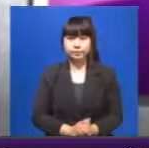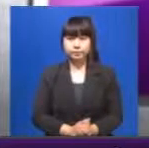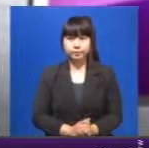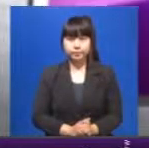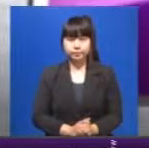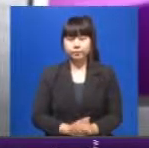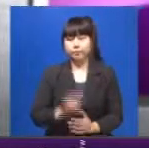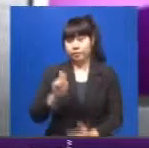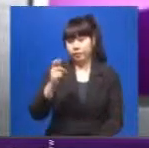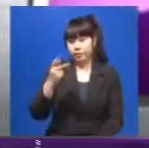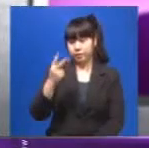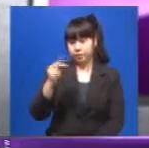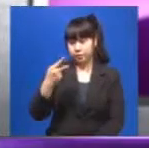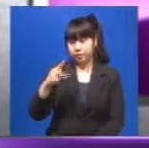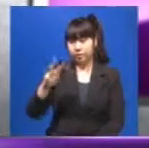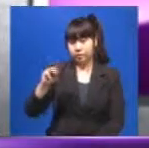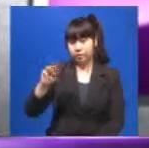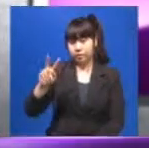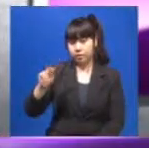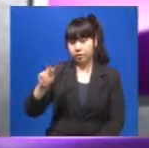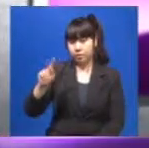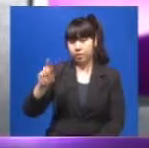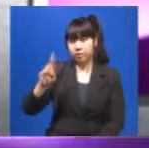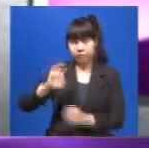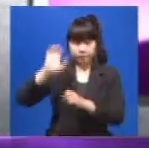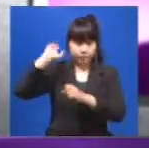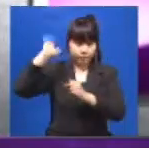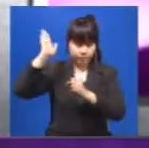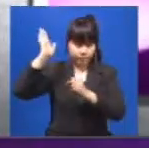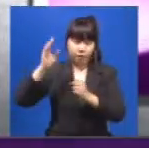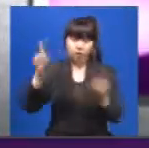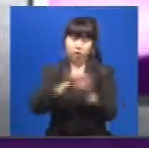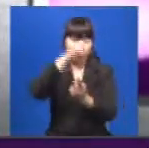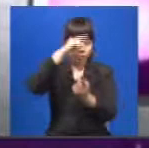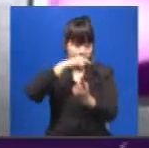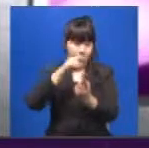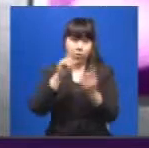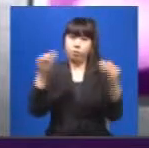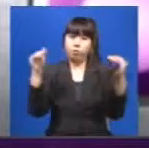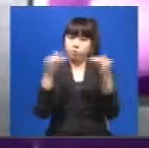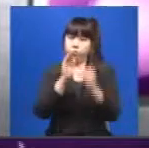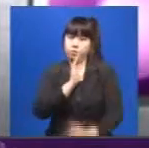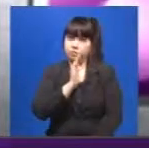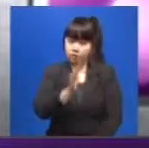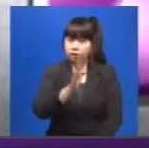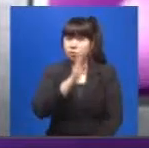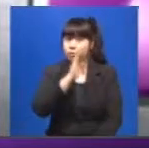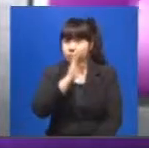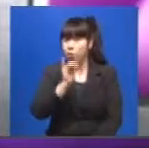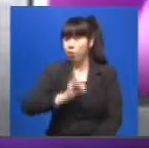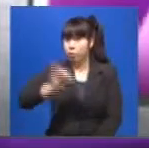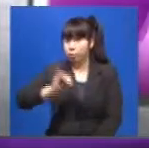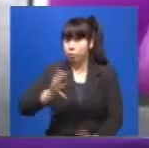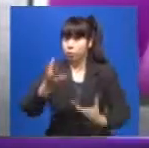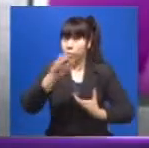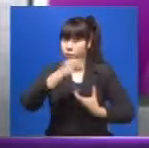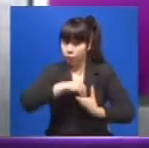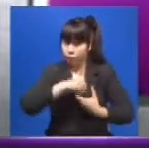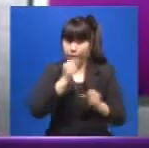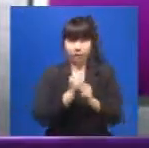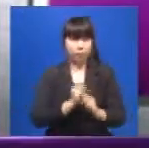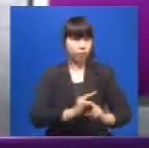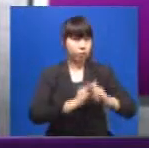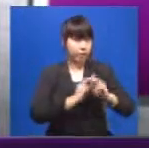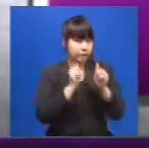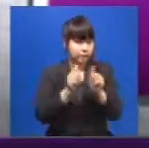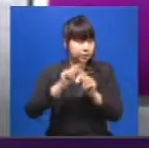เต็มองค์กมนตรีปาฐกถาพิเศษเรื่องสังคมไทยสังคมแห่งความซื่อสัตย์โดยชื่อว่าหาทุกคนยึดมั่นความถูกต้องและทำหน้าที่ของตัว